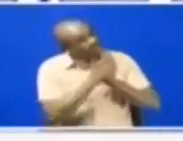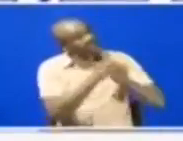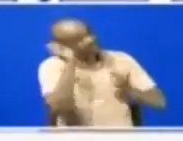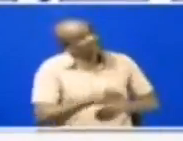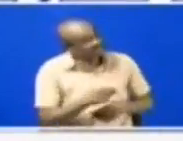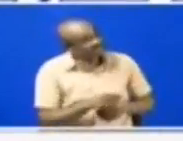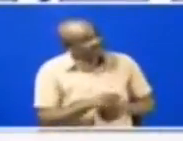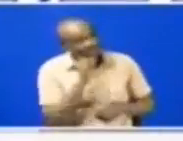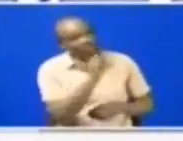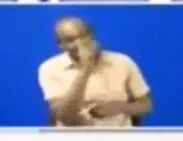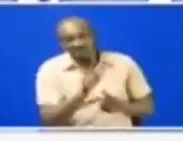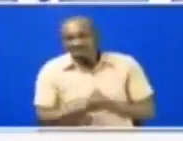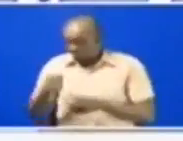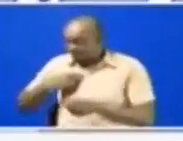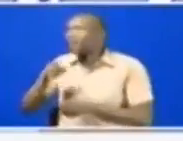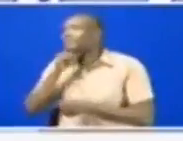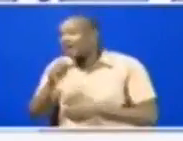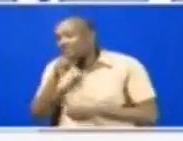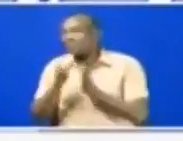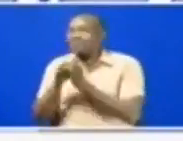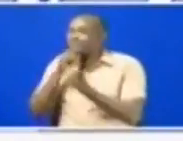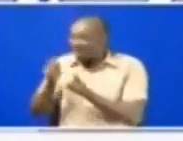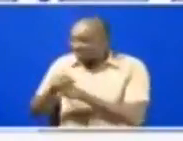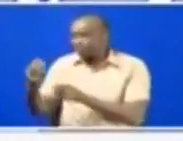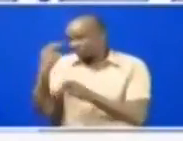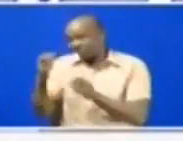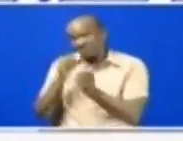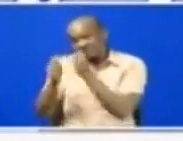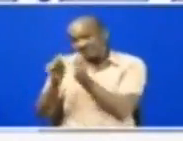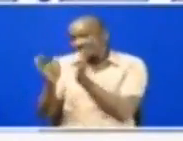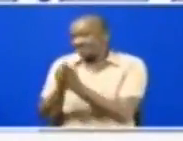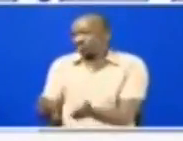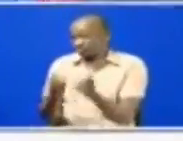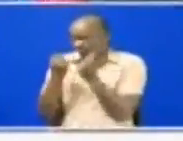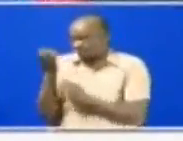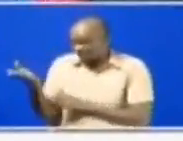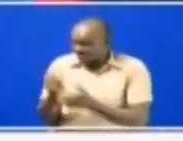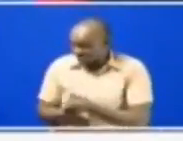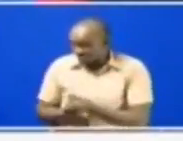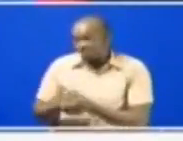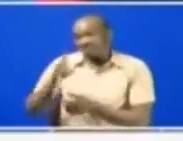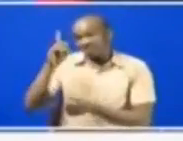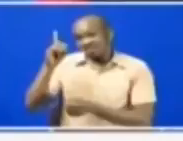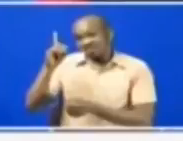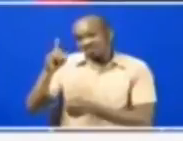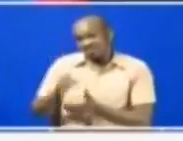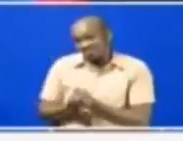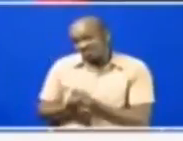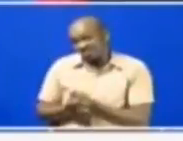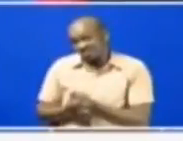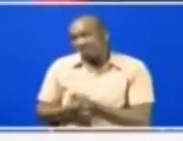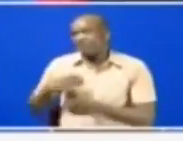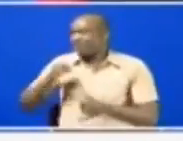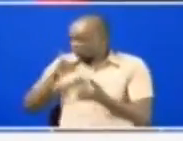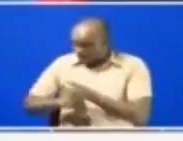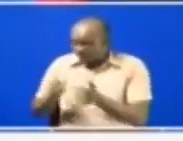salamu. Haya, mamangu mzazi, ndugu zangu wote wananiona pale Kasarani gym, Msu, Dana,